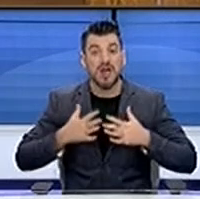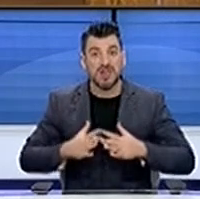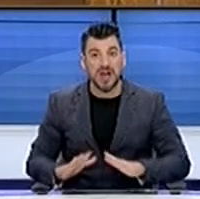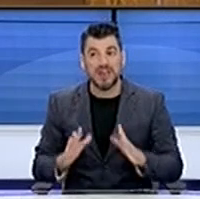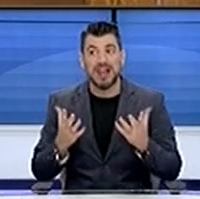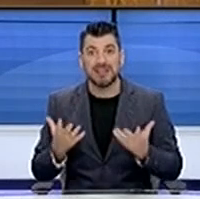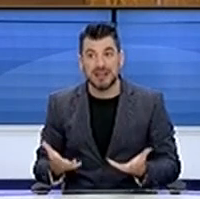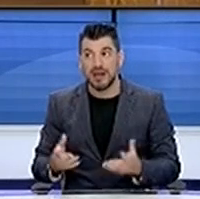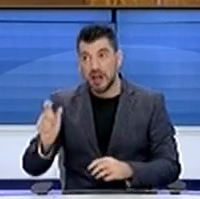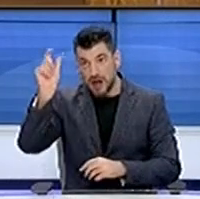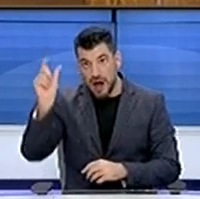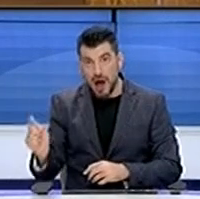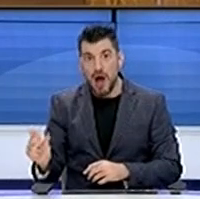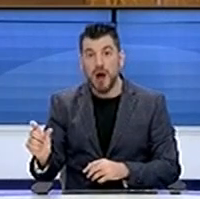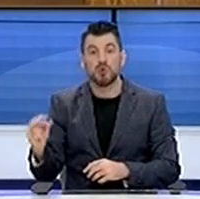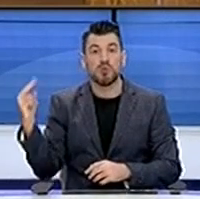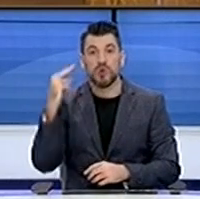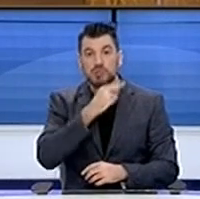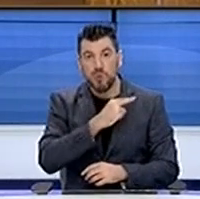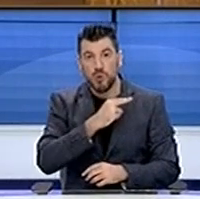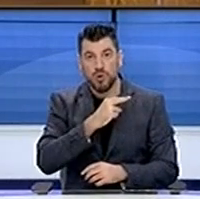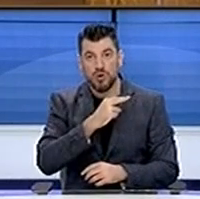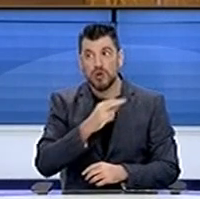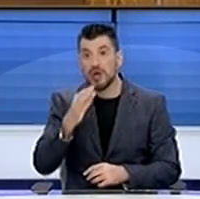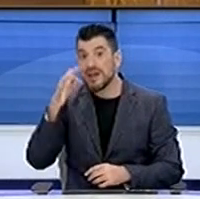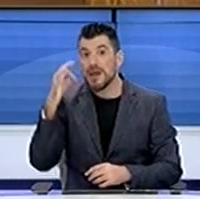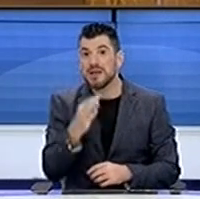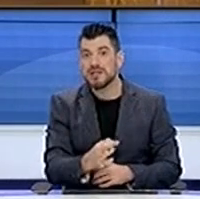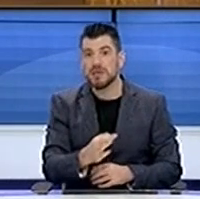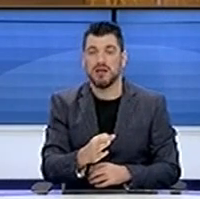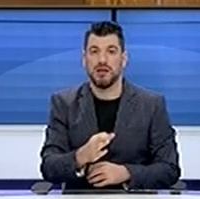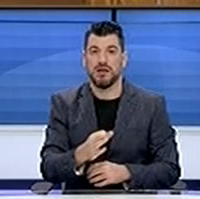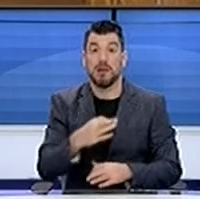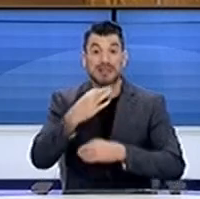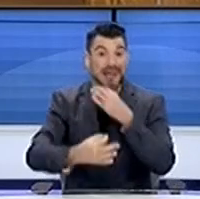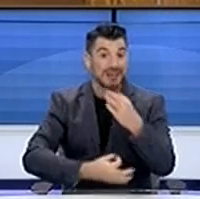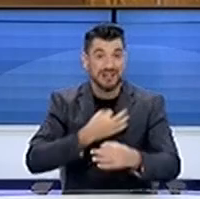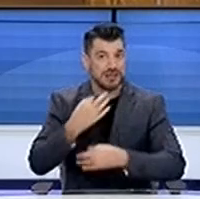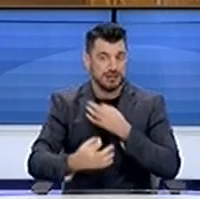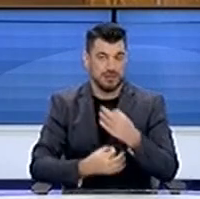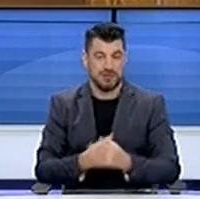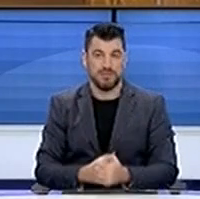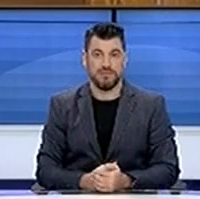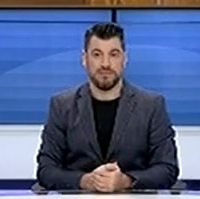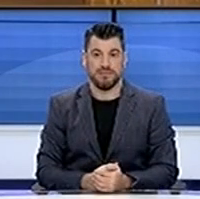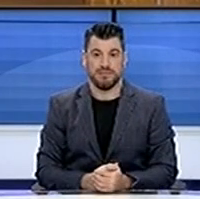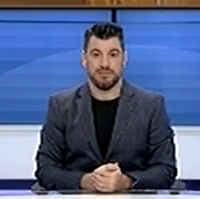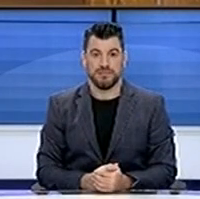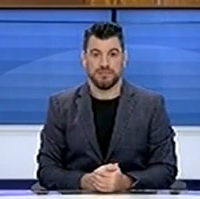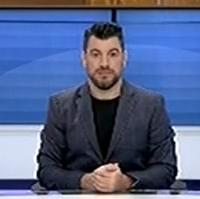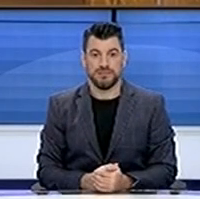και επίσημα χείλη του κύριου Μητσοτάκη να δοθεί μια εξήγηση γι' αυτό. Και επιτρέψτε μου